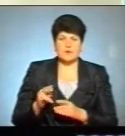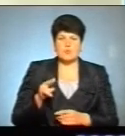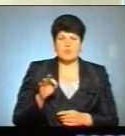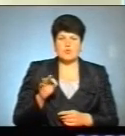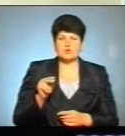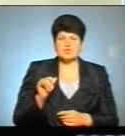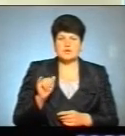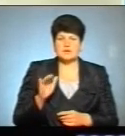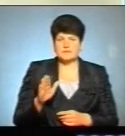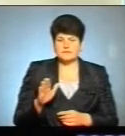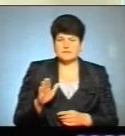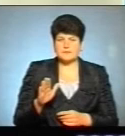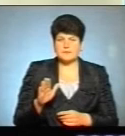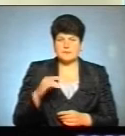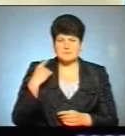Почаївському